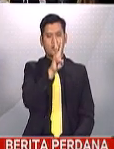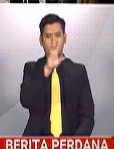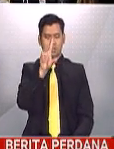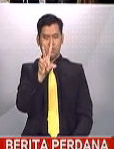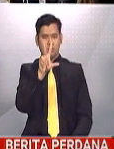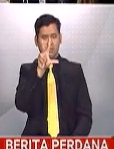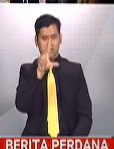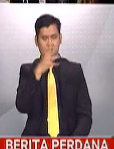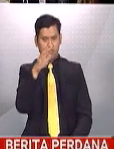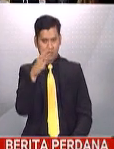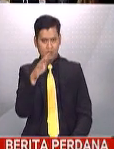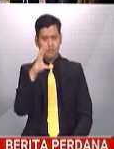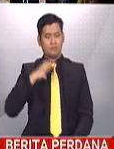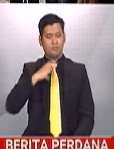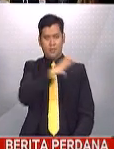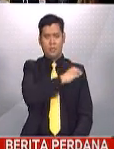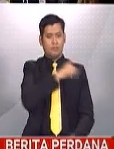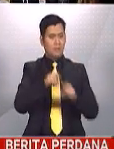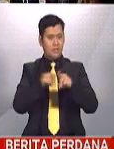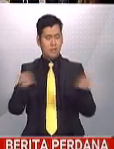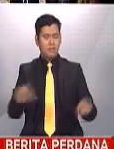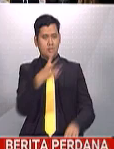17,615 calon berbanding